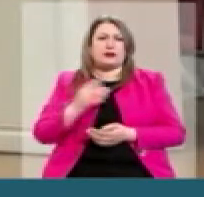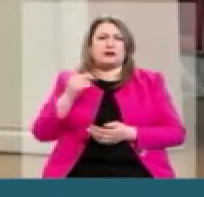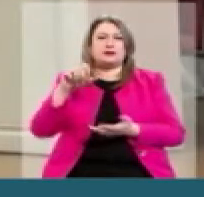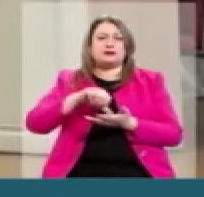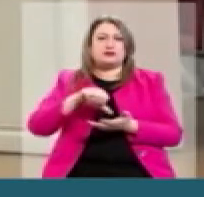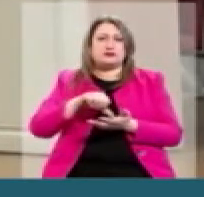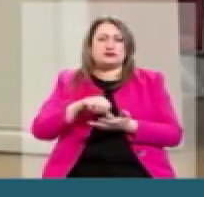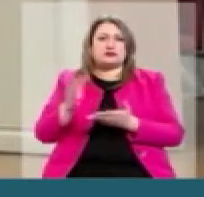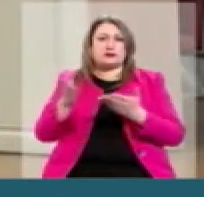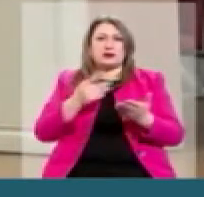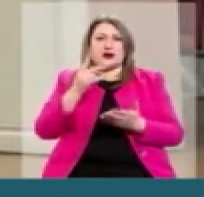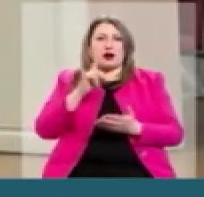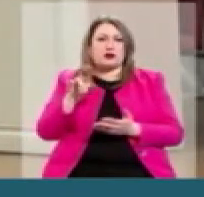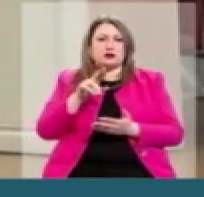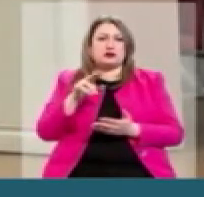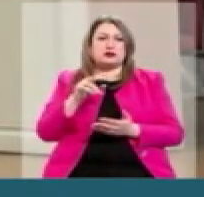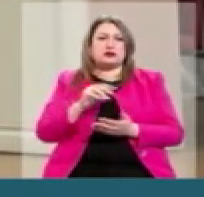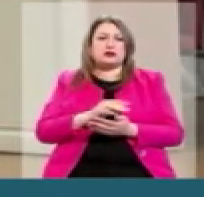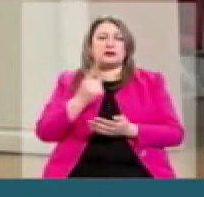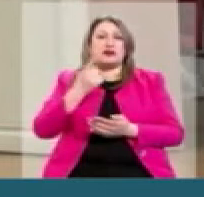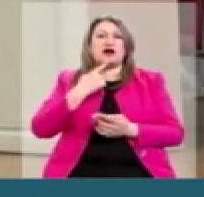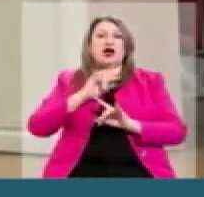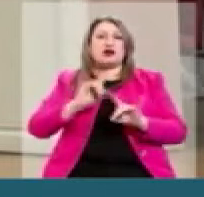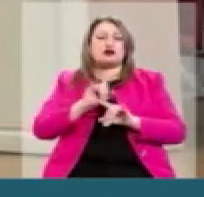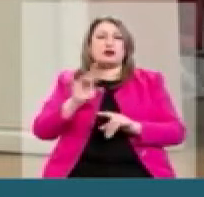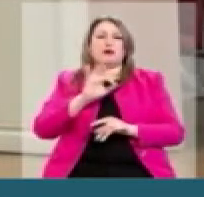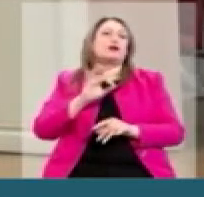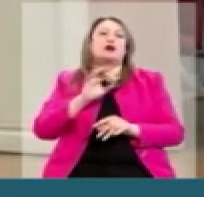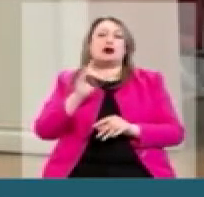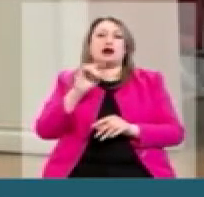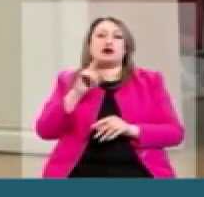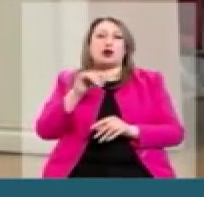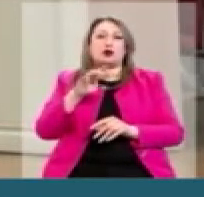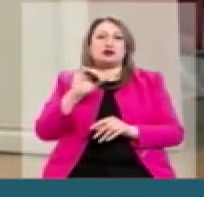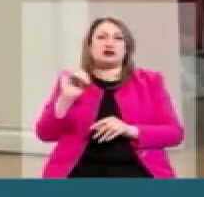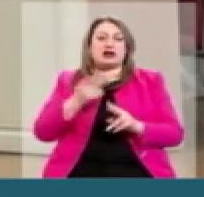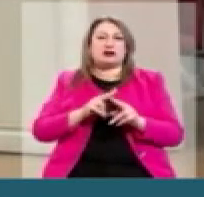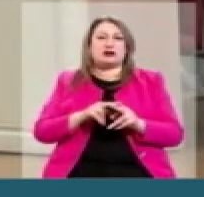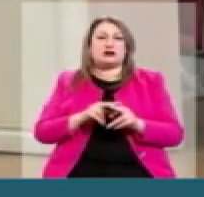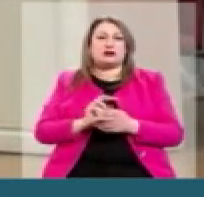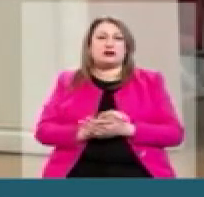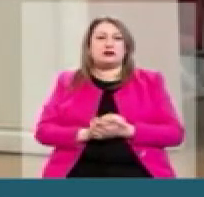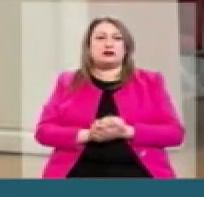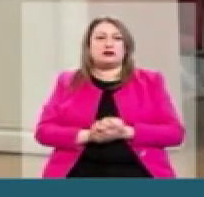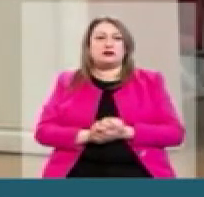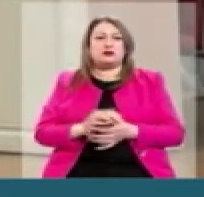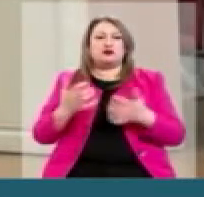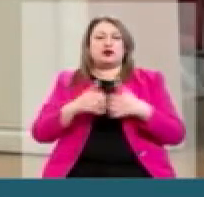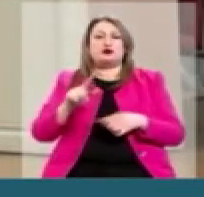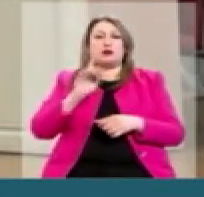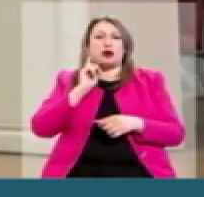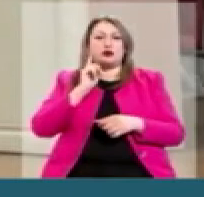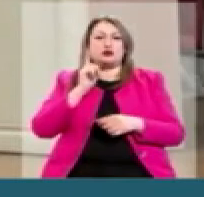будем приступать. И для первой конструктивной речи по резолюции эта палата считает, что